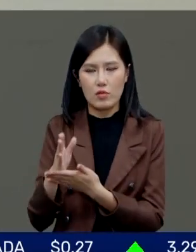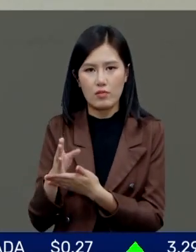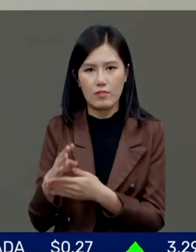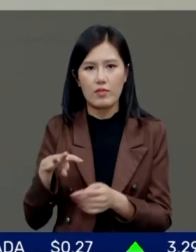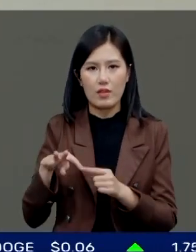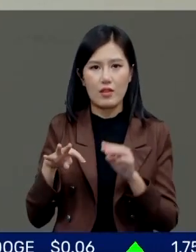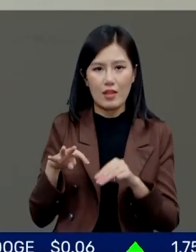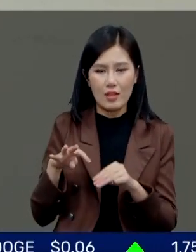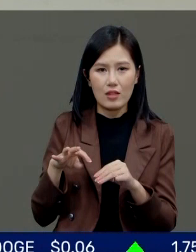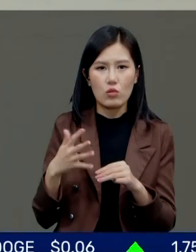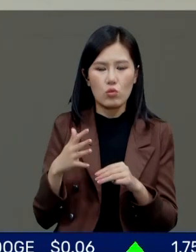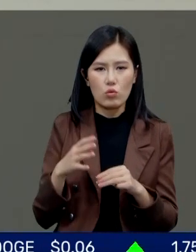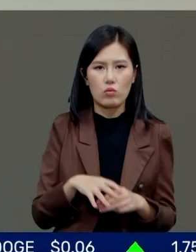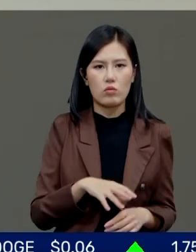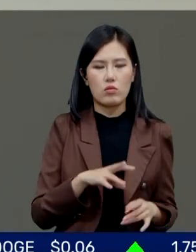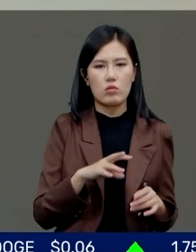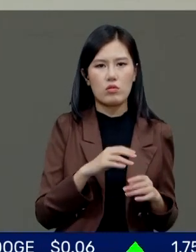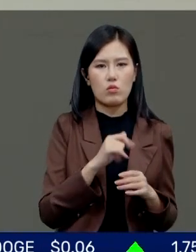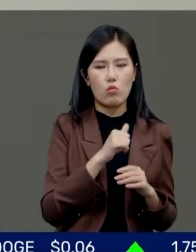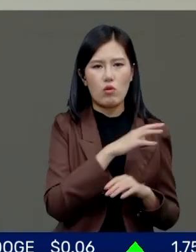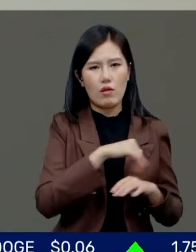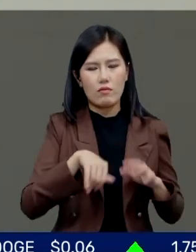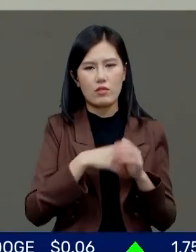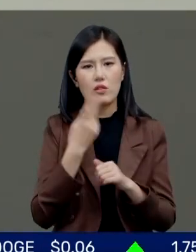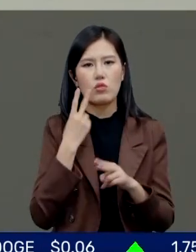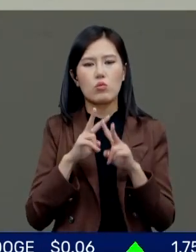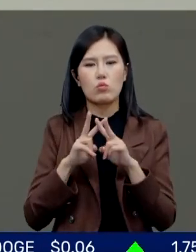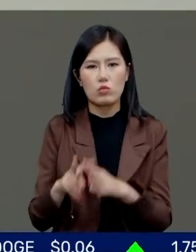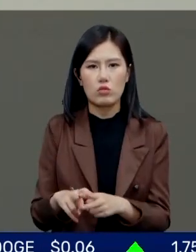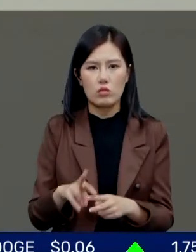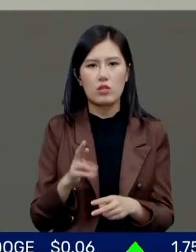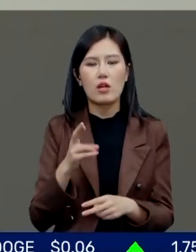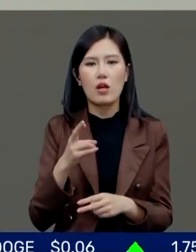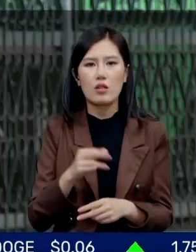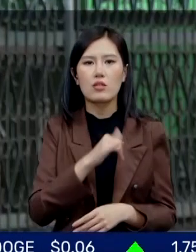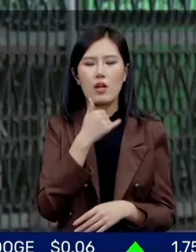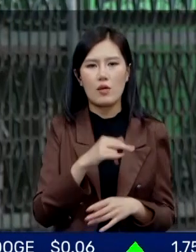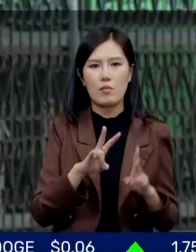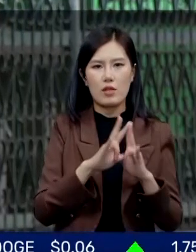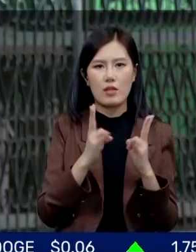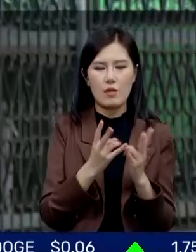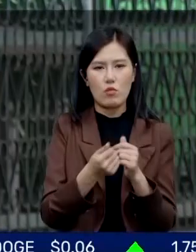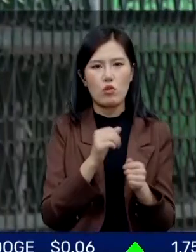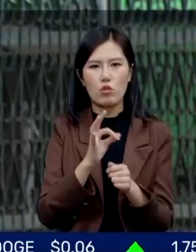нийгмийн даатгалын харилцаанд огт ороогүй. Манай нийгмийн даатгалын харилцаа үүсгэсэн юм тэтгэврээ тогтоохсон гэсэн үг шүү, тэ.